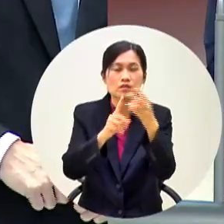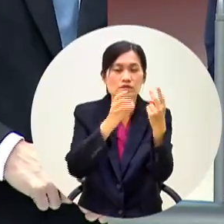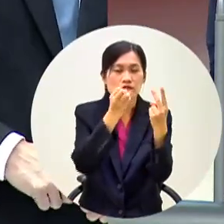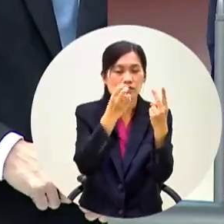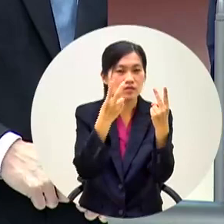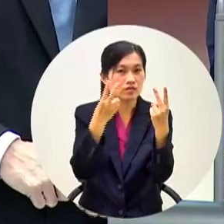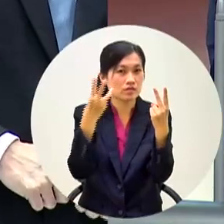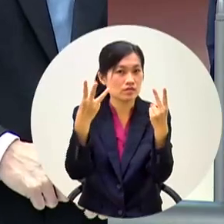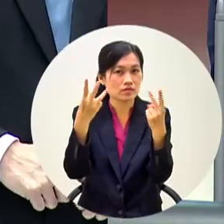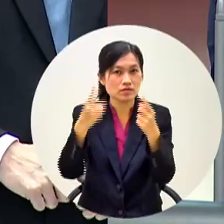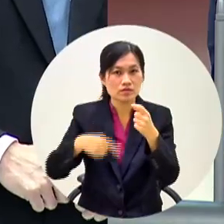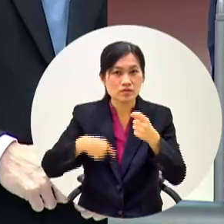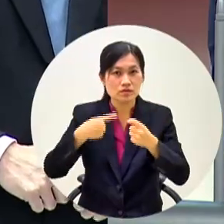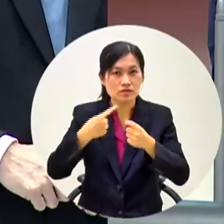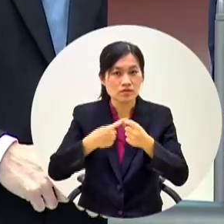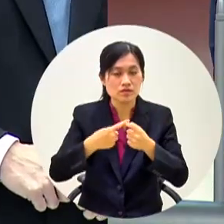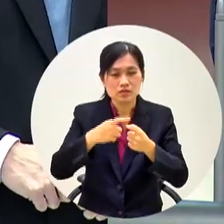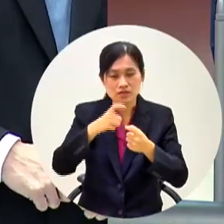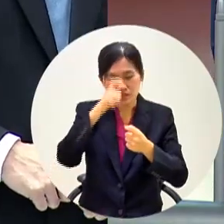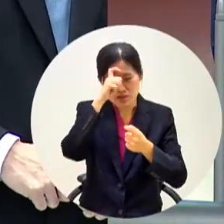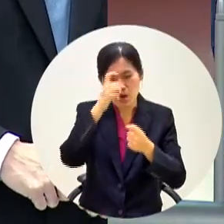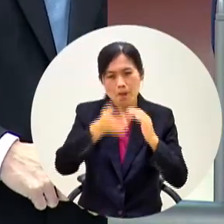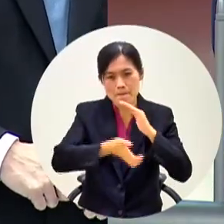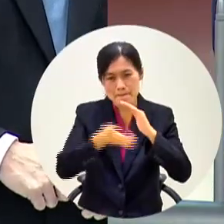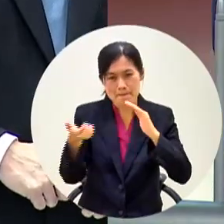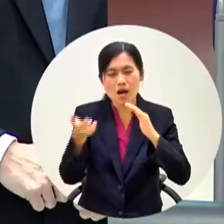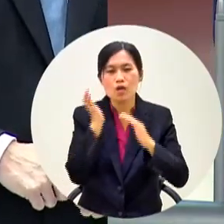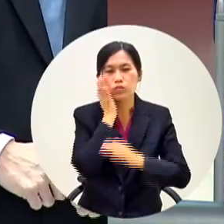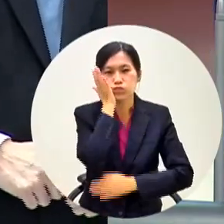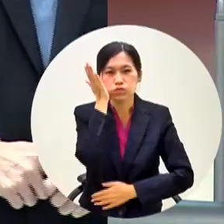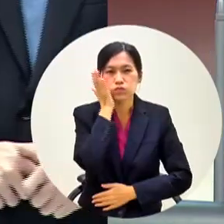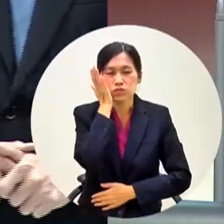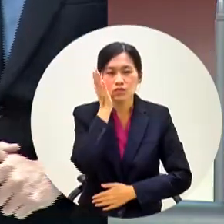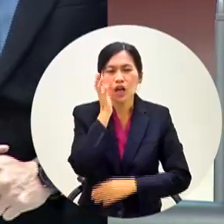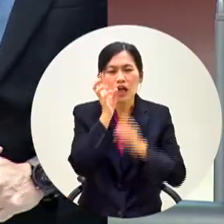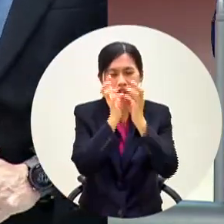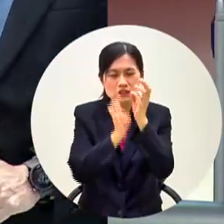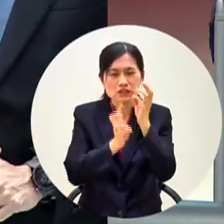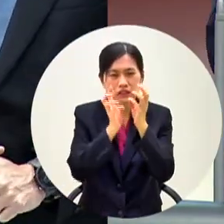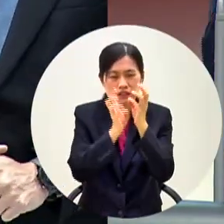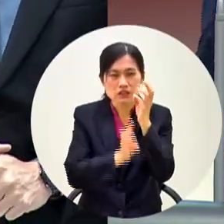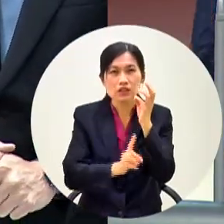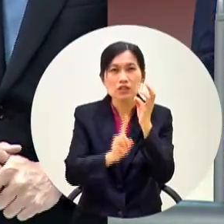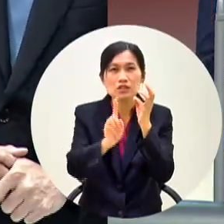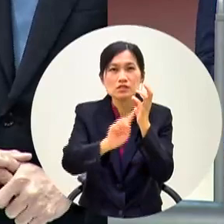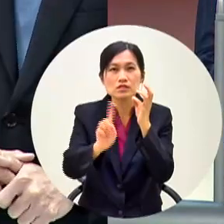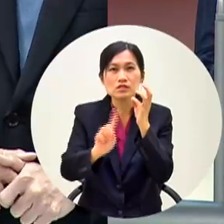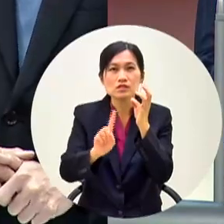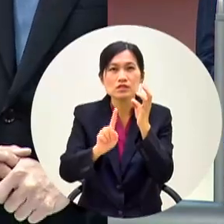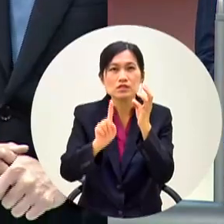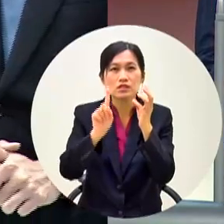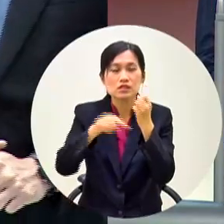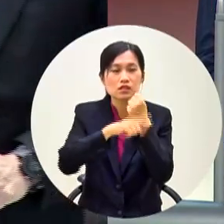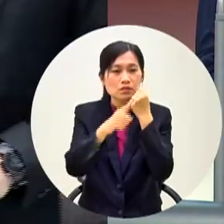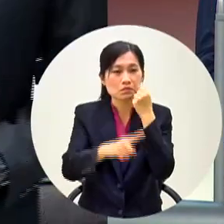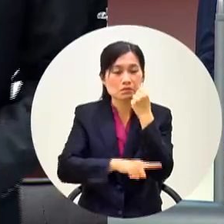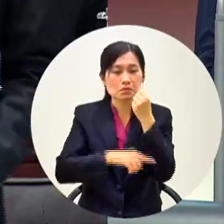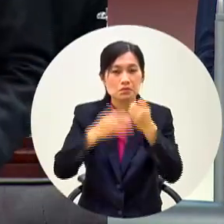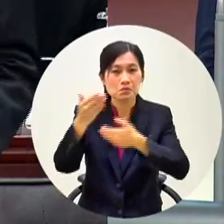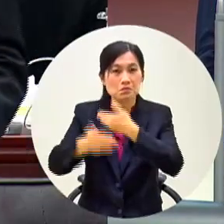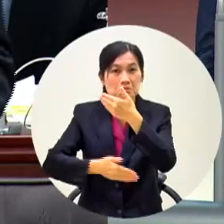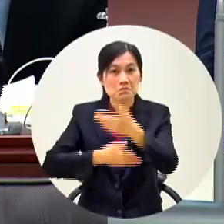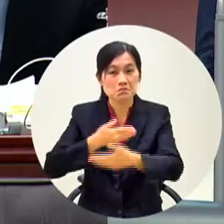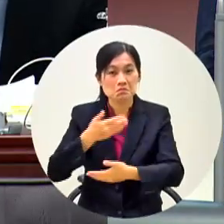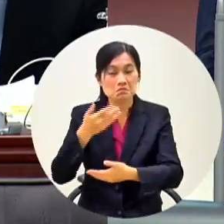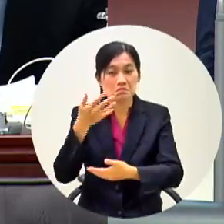2023年哈，也希望能够一切顺利啦哈。那其他细节的部分，譬如说。哦，一瓶换一瓶，因为当时呢，都